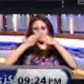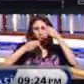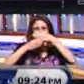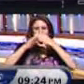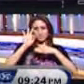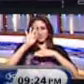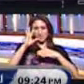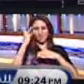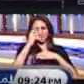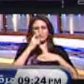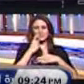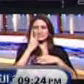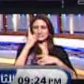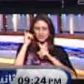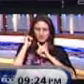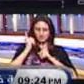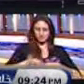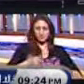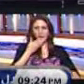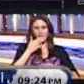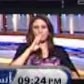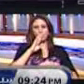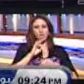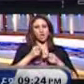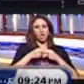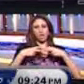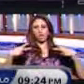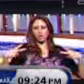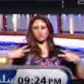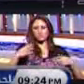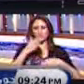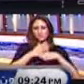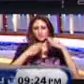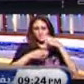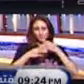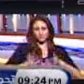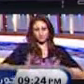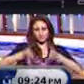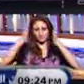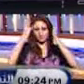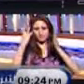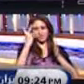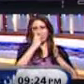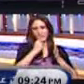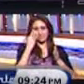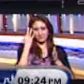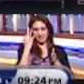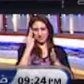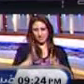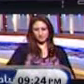مرور سنة تقريبا اكتملت عشان الناس اللي موجودة هناك تتنقل من